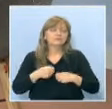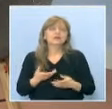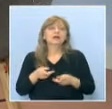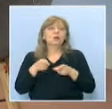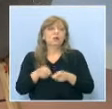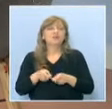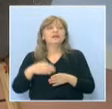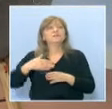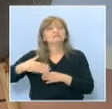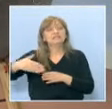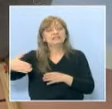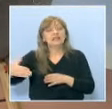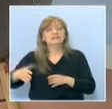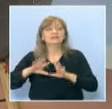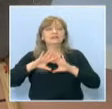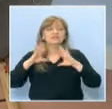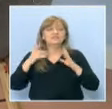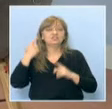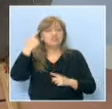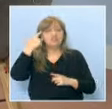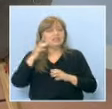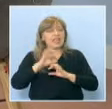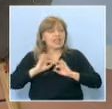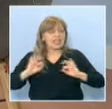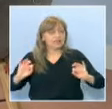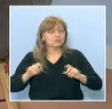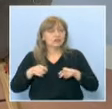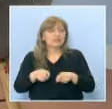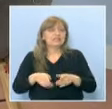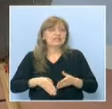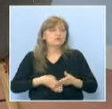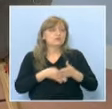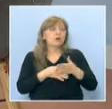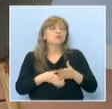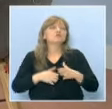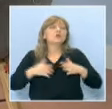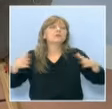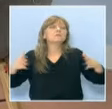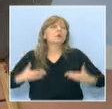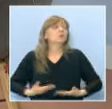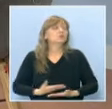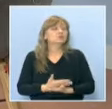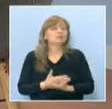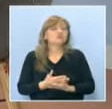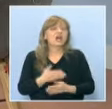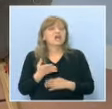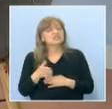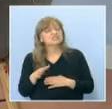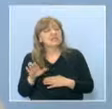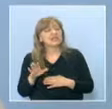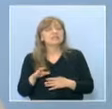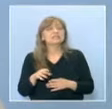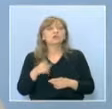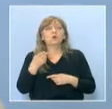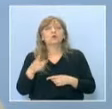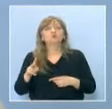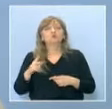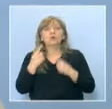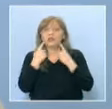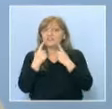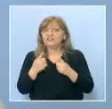насетне просто стана на всички ни ясно, че тази помощ е много нужна. за разлика от друг вид дейност,